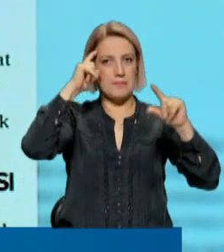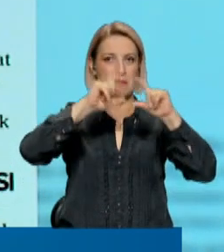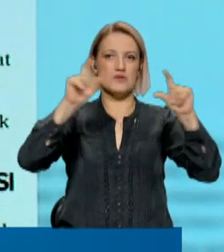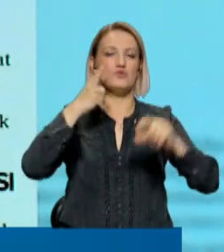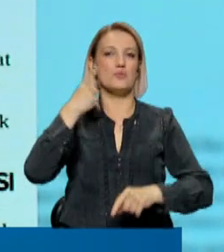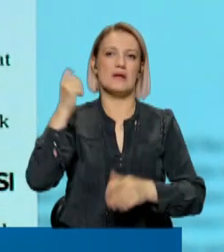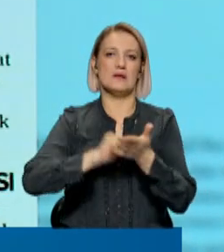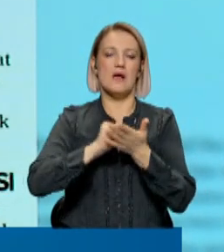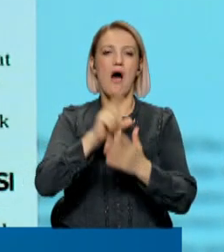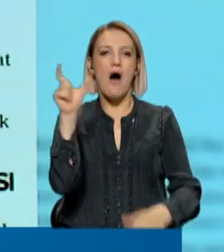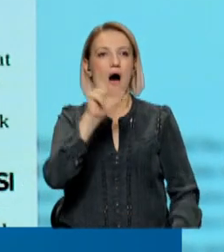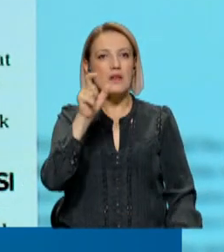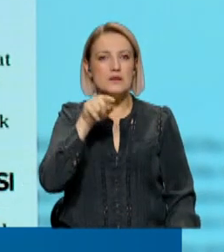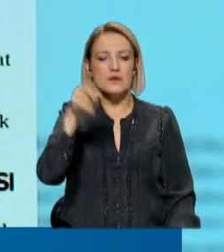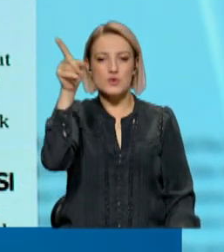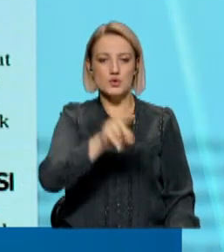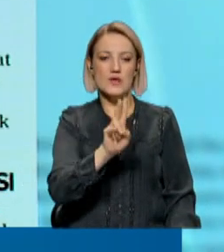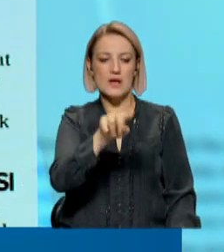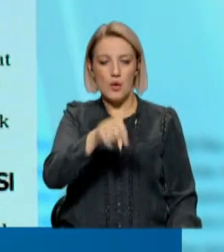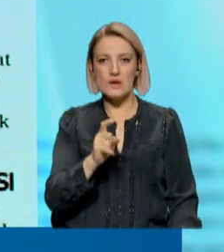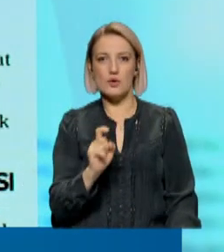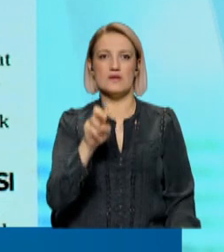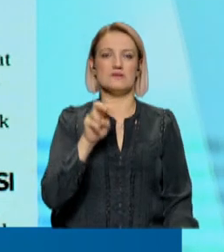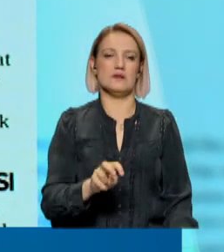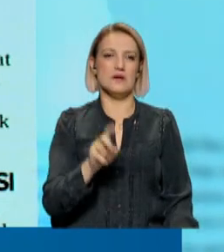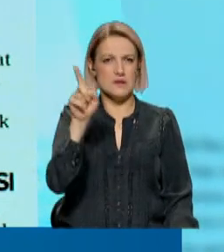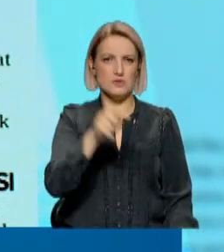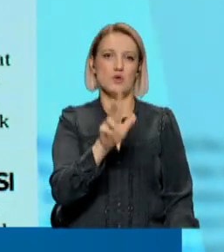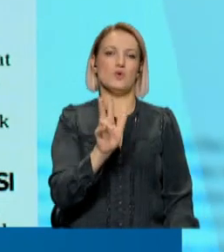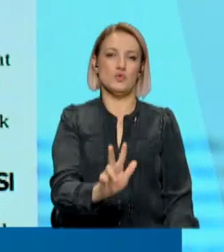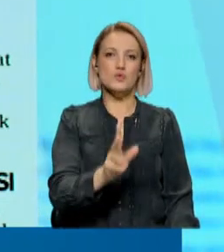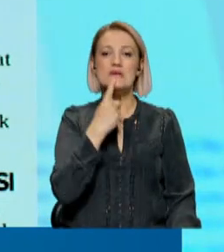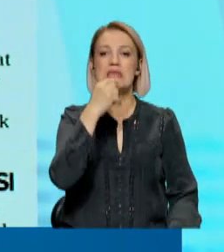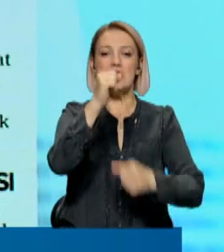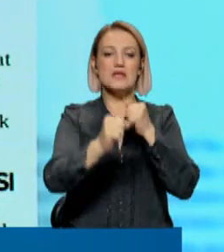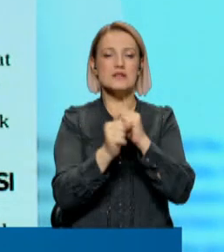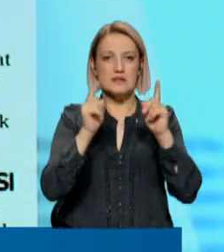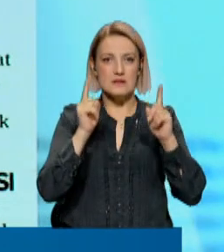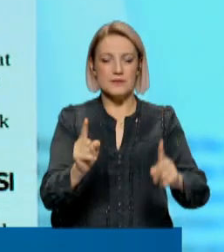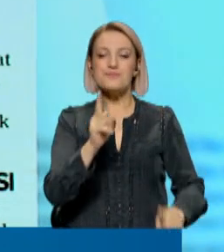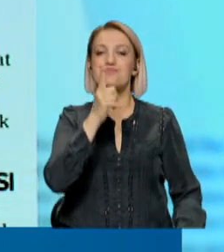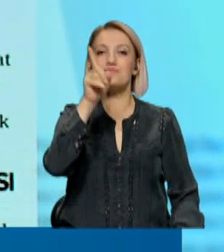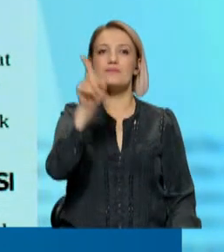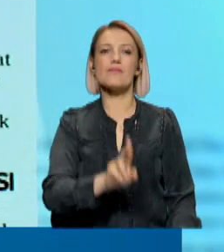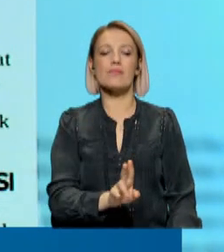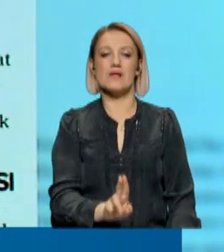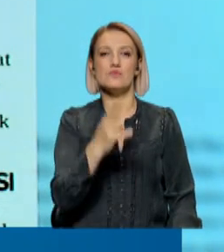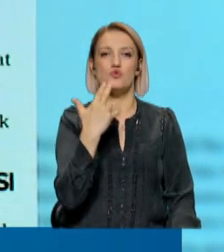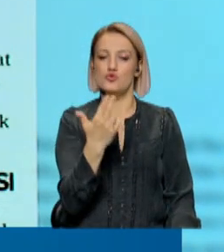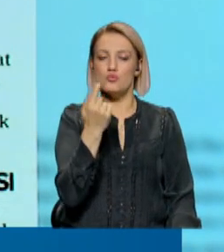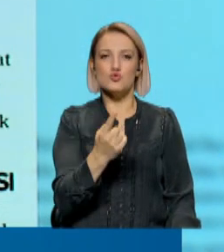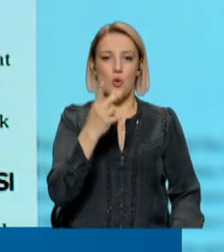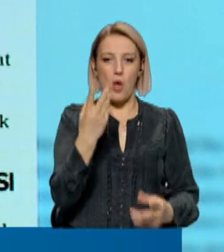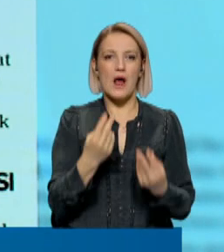manşeti aylık %2.98, yani %3, yıllık %73,5 olarak